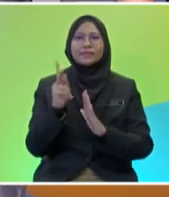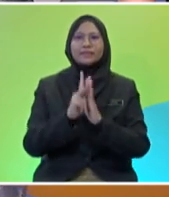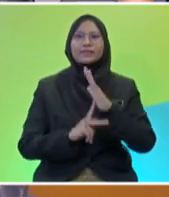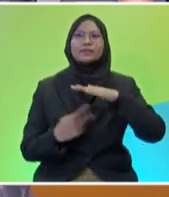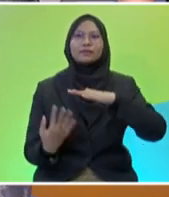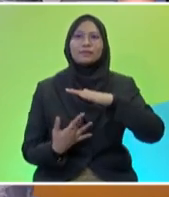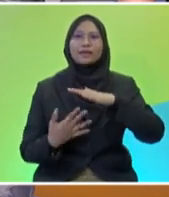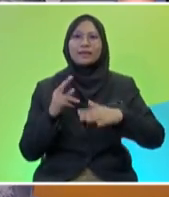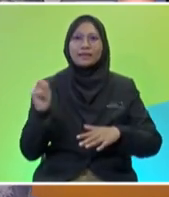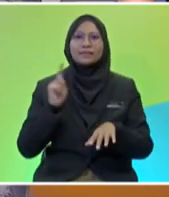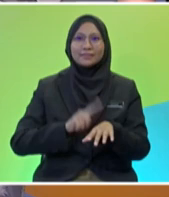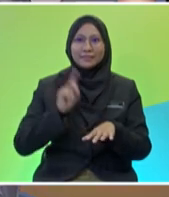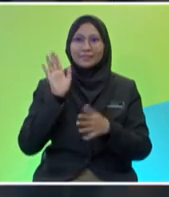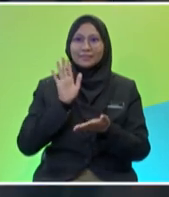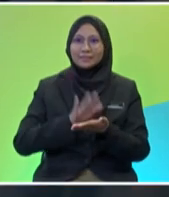Oke